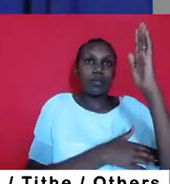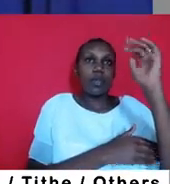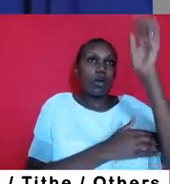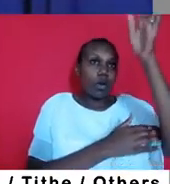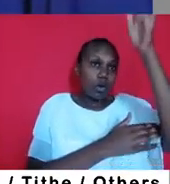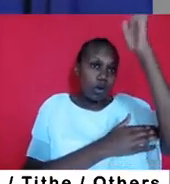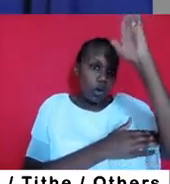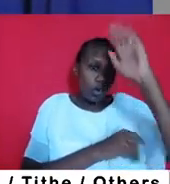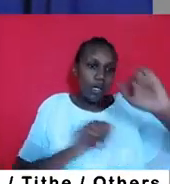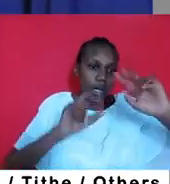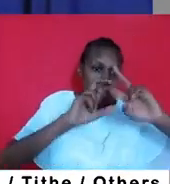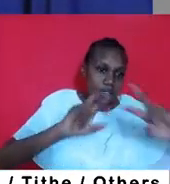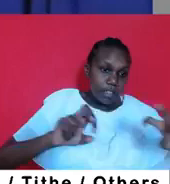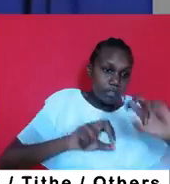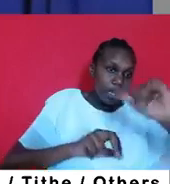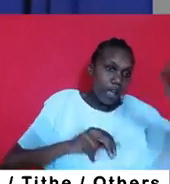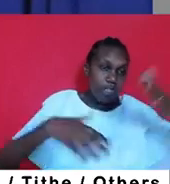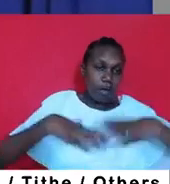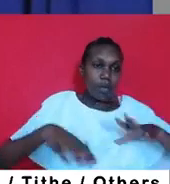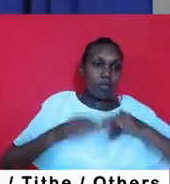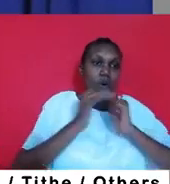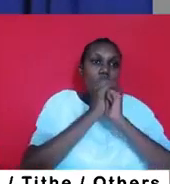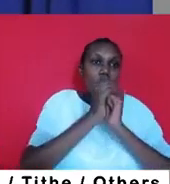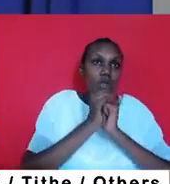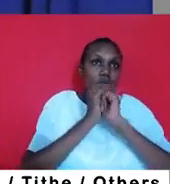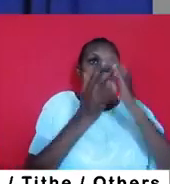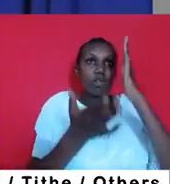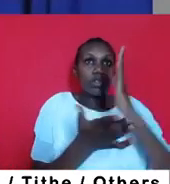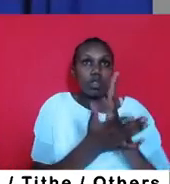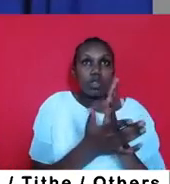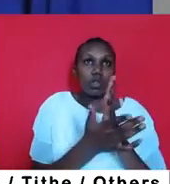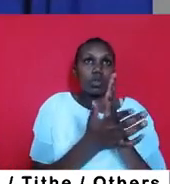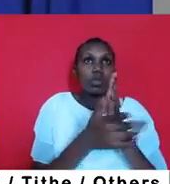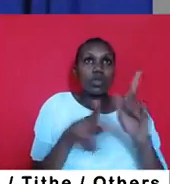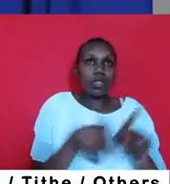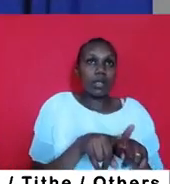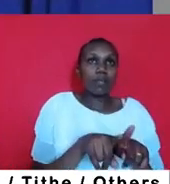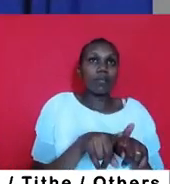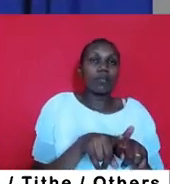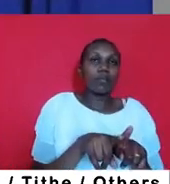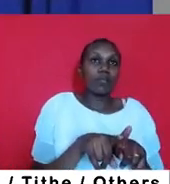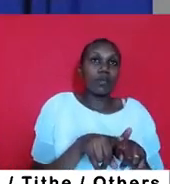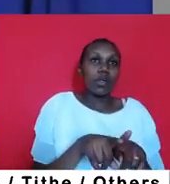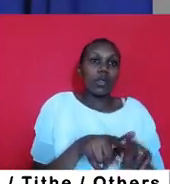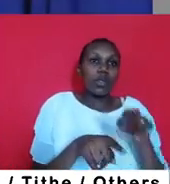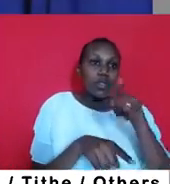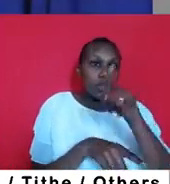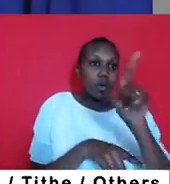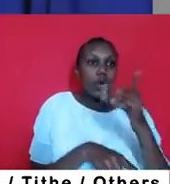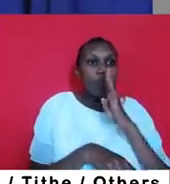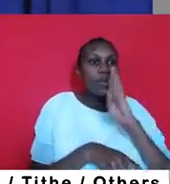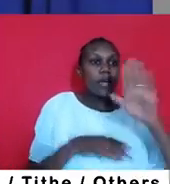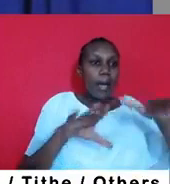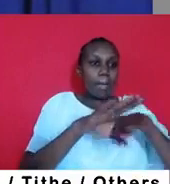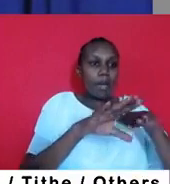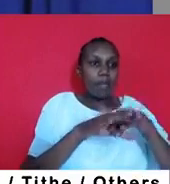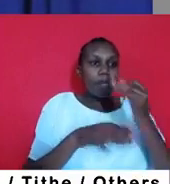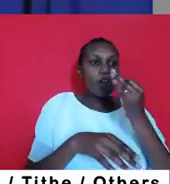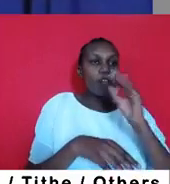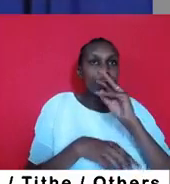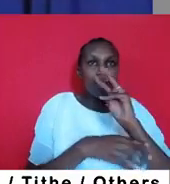Mungu akiwatafuta ambao wanamwabuduo kwa haki na kweli, wewe utakuwa mmoja wao.